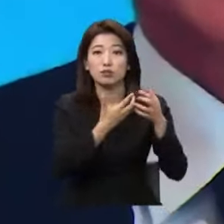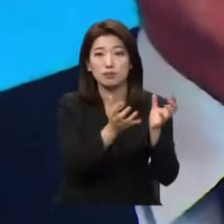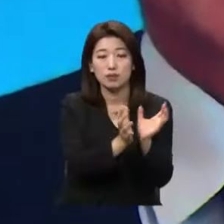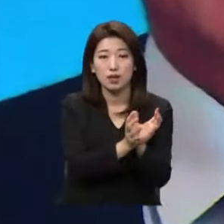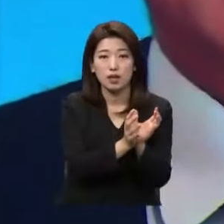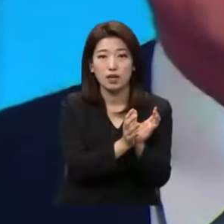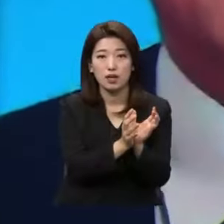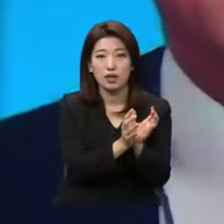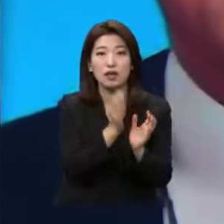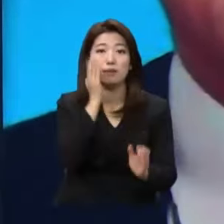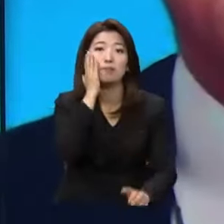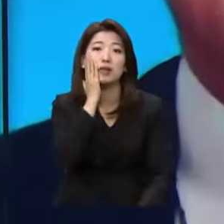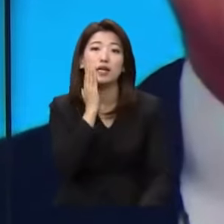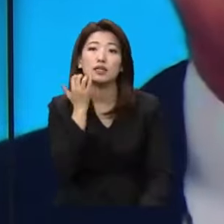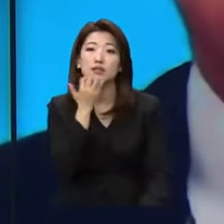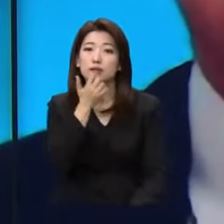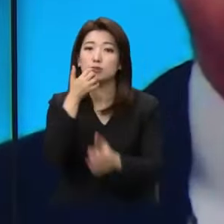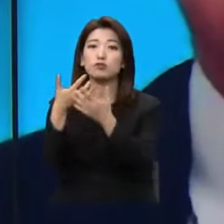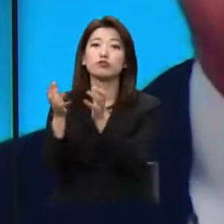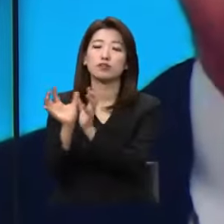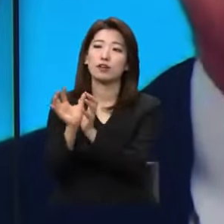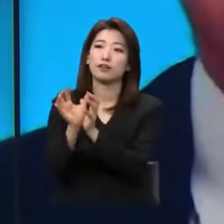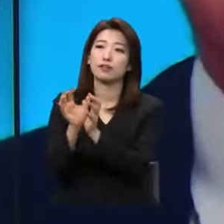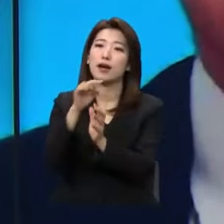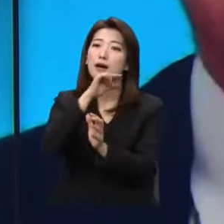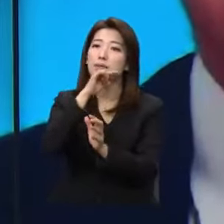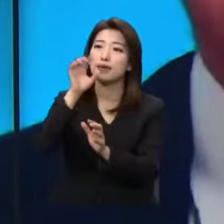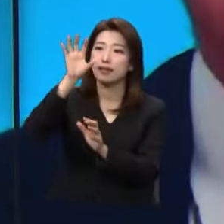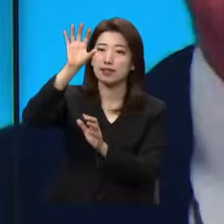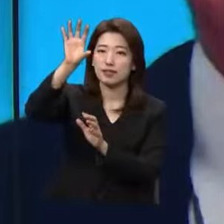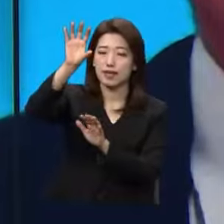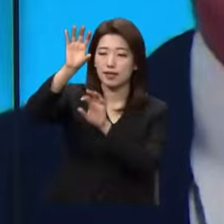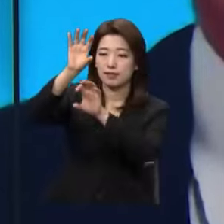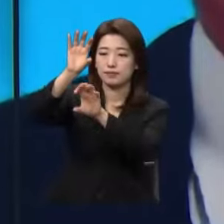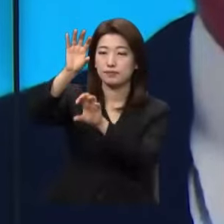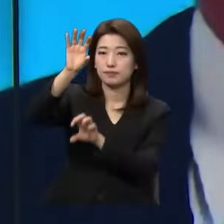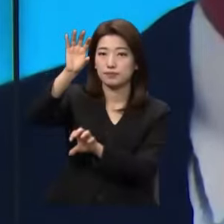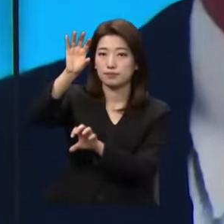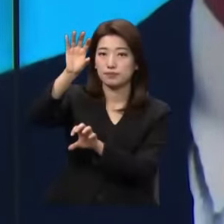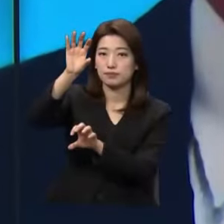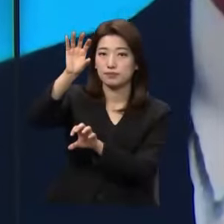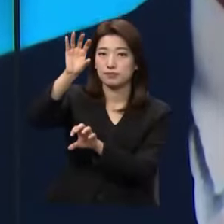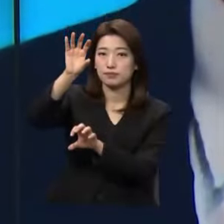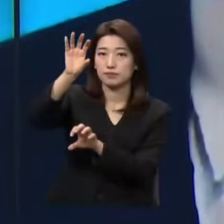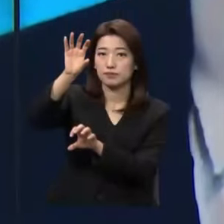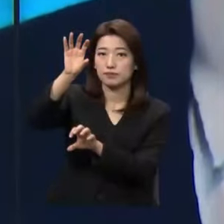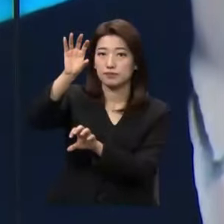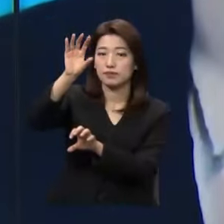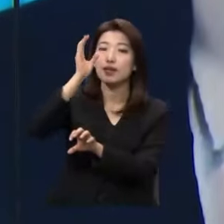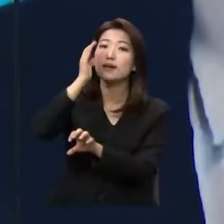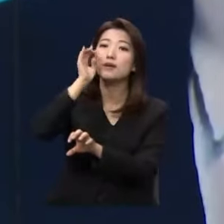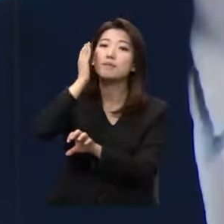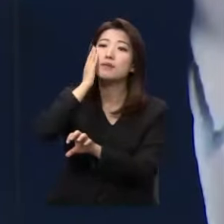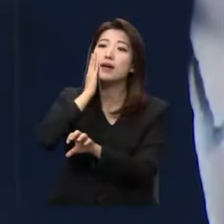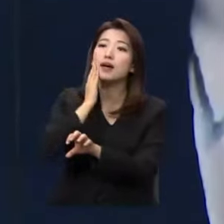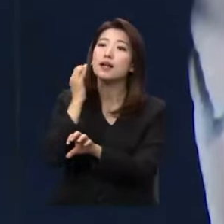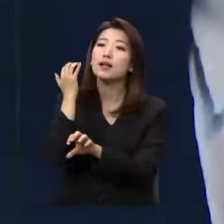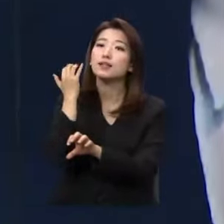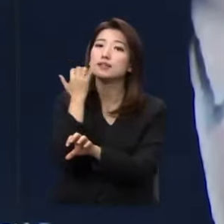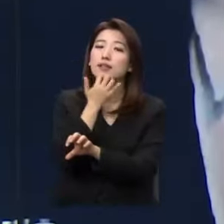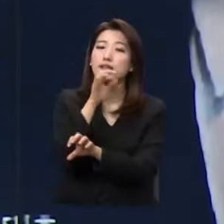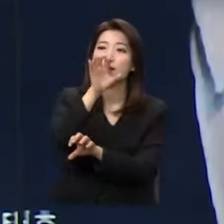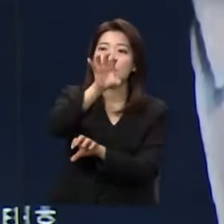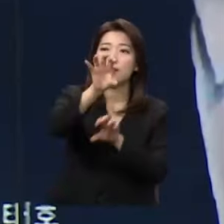그런데 지금 지금 보면은이 빨간색 말고 파란색으로이 두 묵직한 중진들을